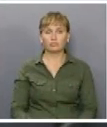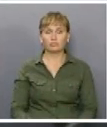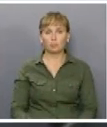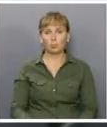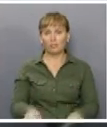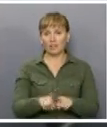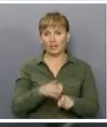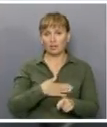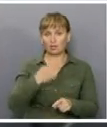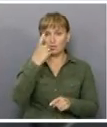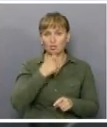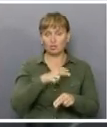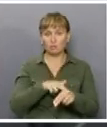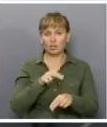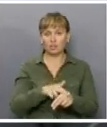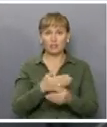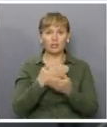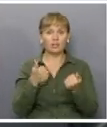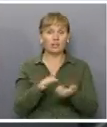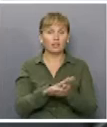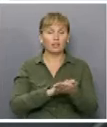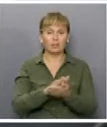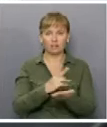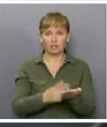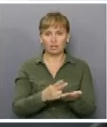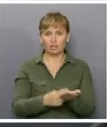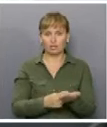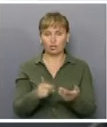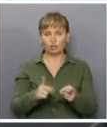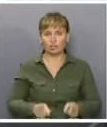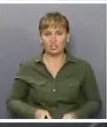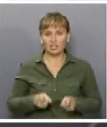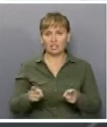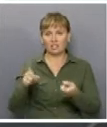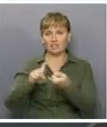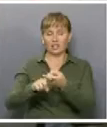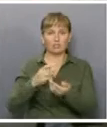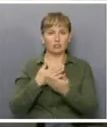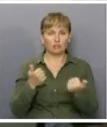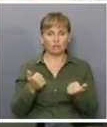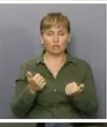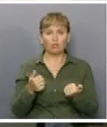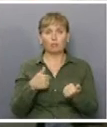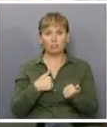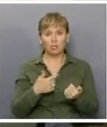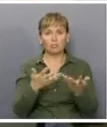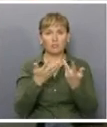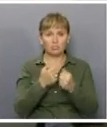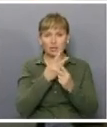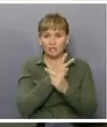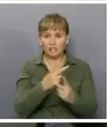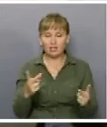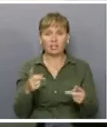Как нам сообщила полиция, нет никаких доказательств связи нападавшего с исламским государством. Мы проанализируем всю